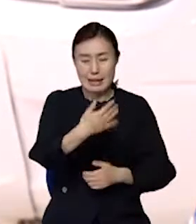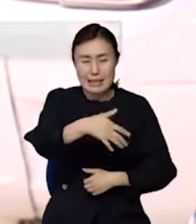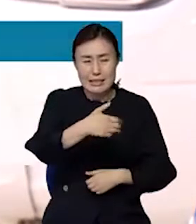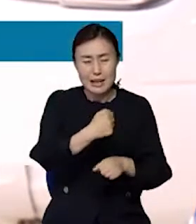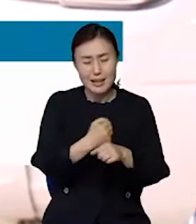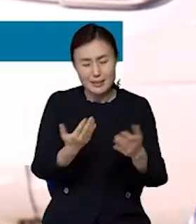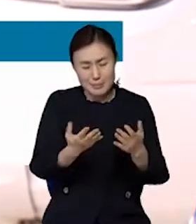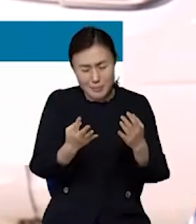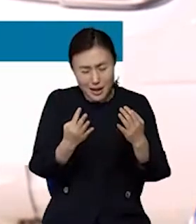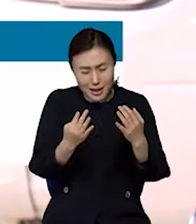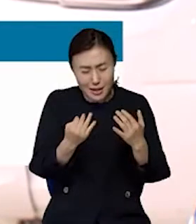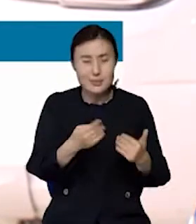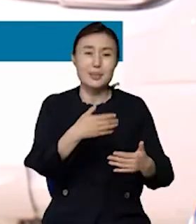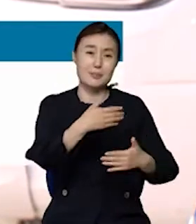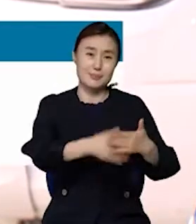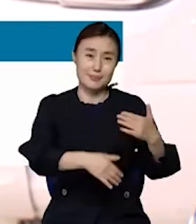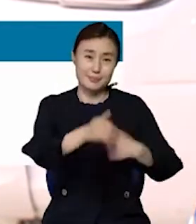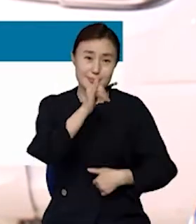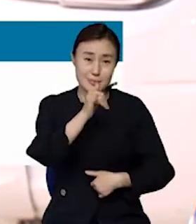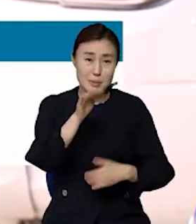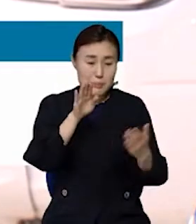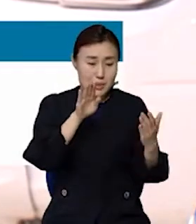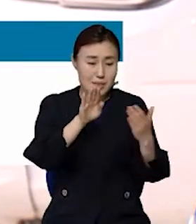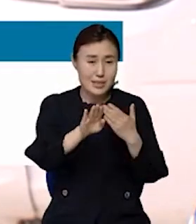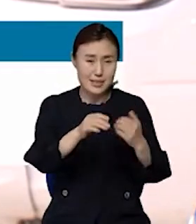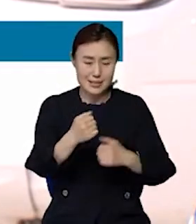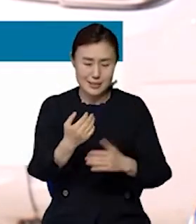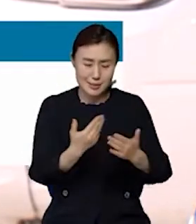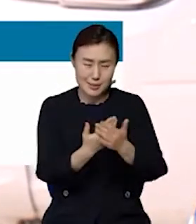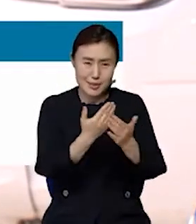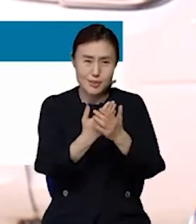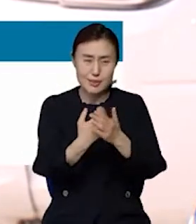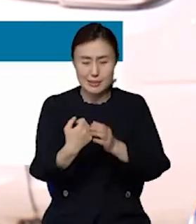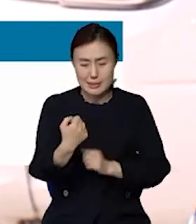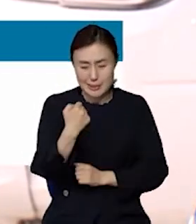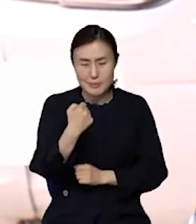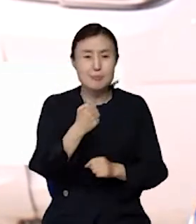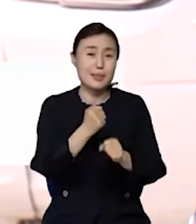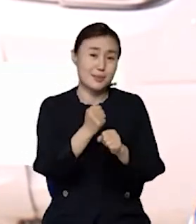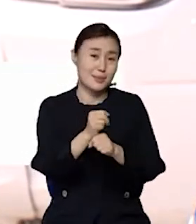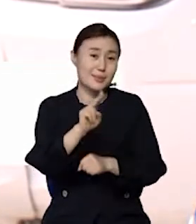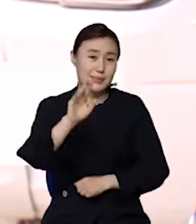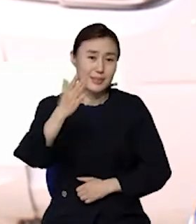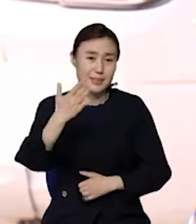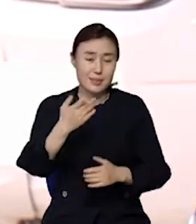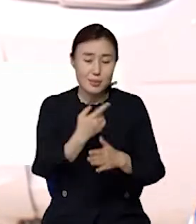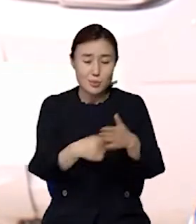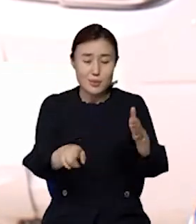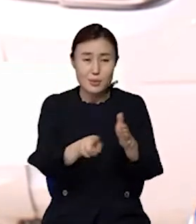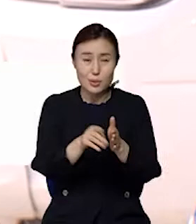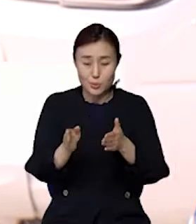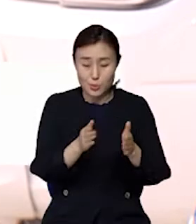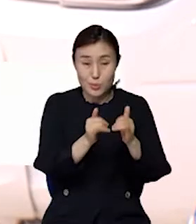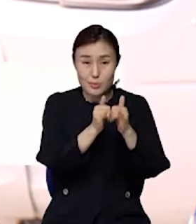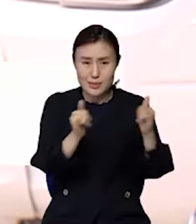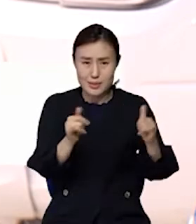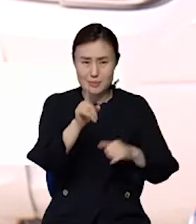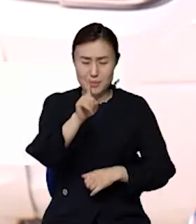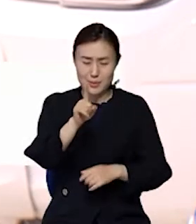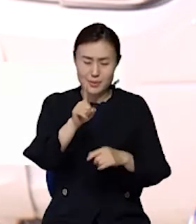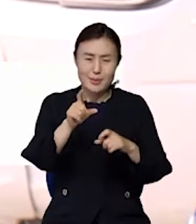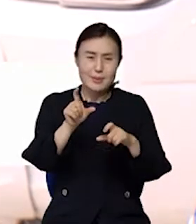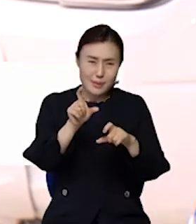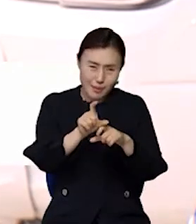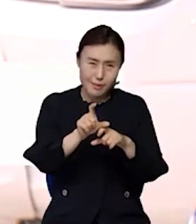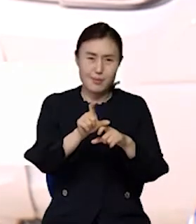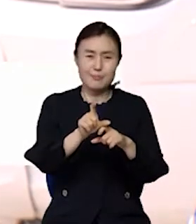될 일들이 많이 남아있습니다. 또 미래 성장 동력을 만들어야 됩니다. 그러기 위해서 제가 우리 도민들의 한 번 더